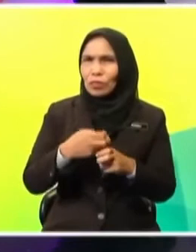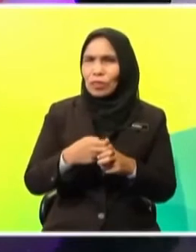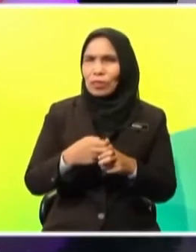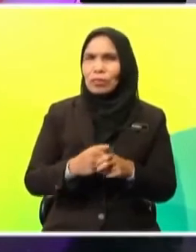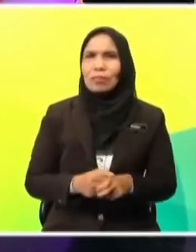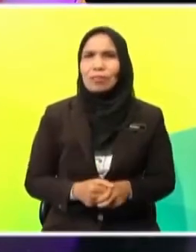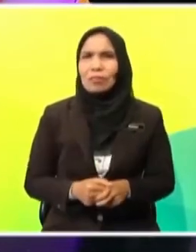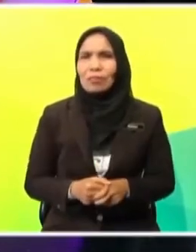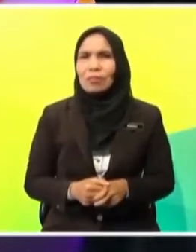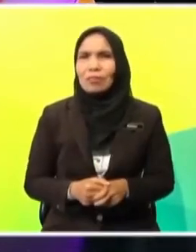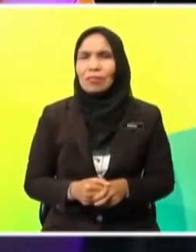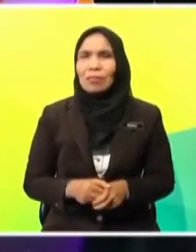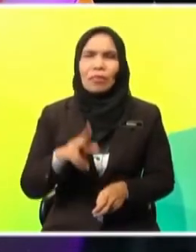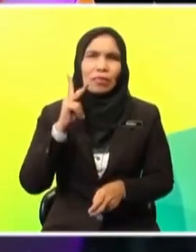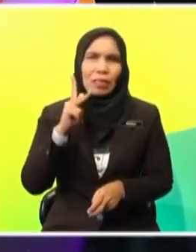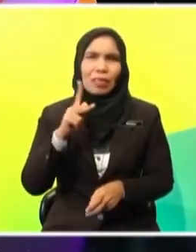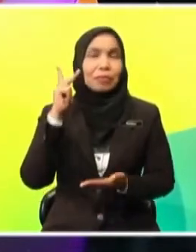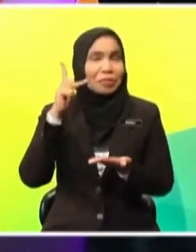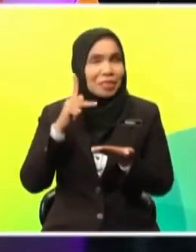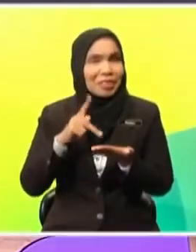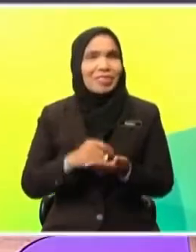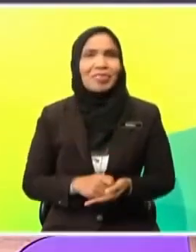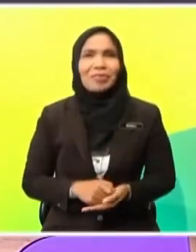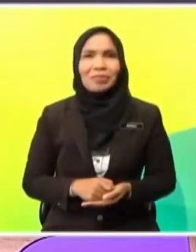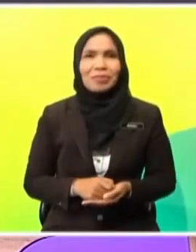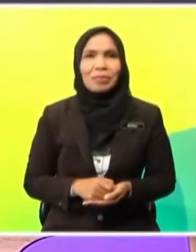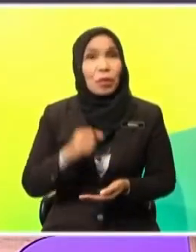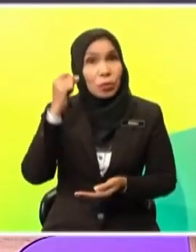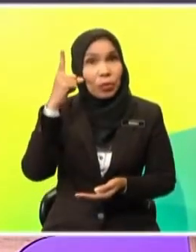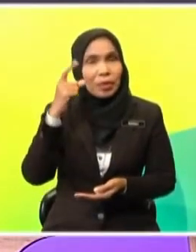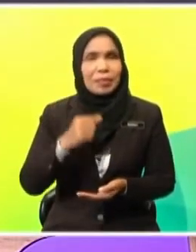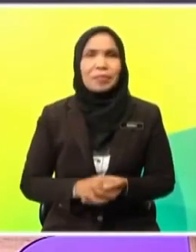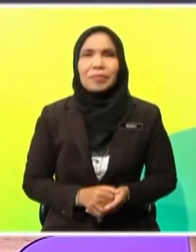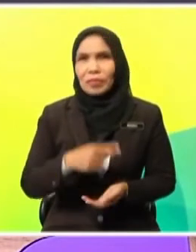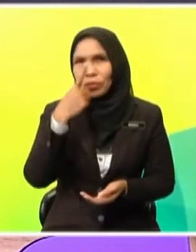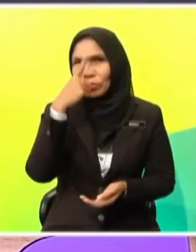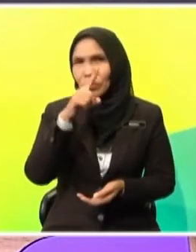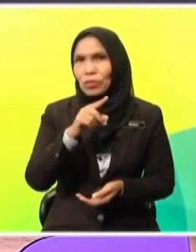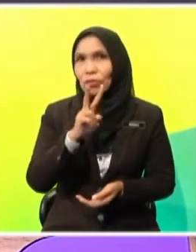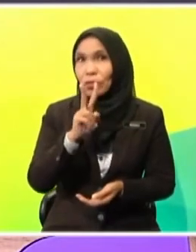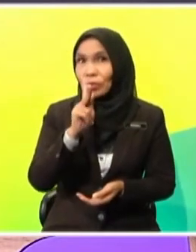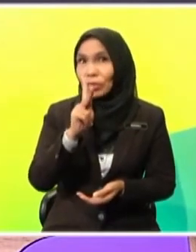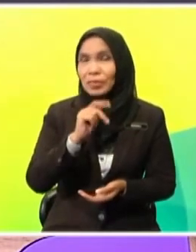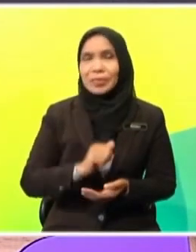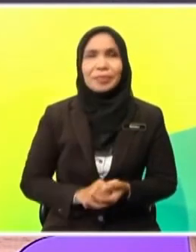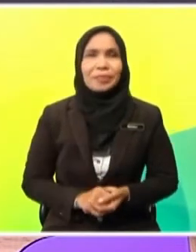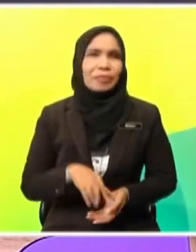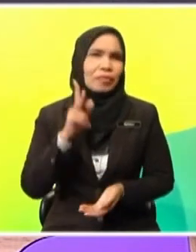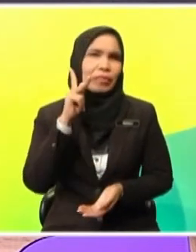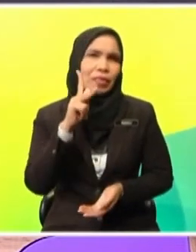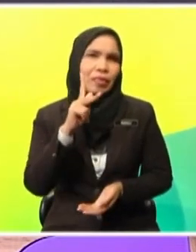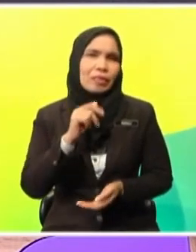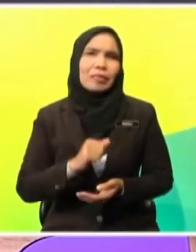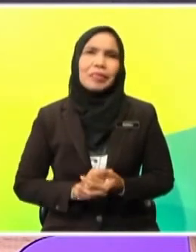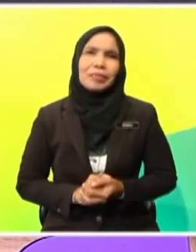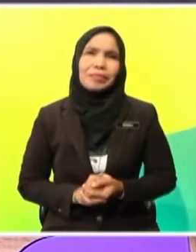Saya percaya saya faham Cilegon Lay untuk pukul concern the Yuyuk